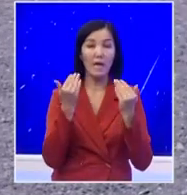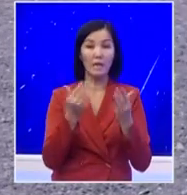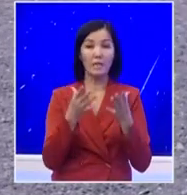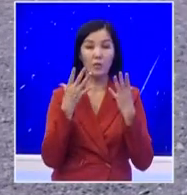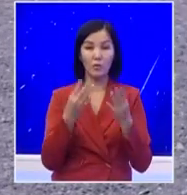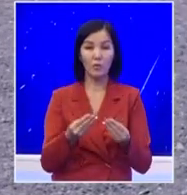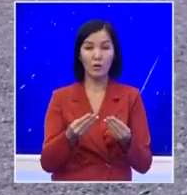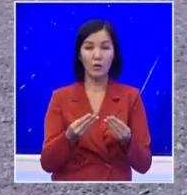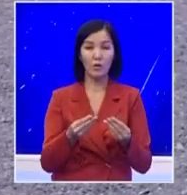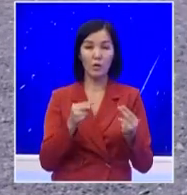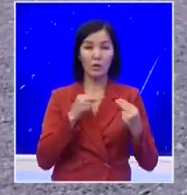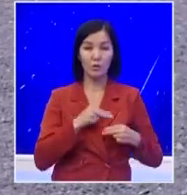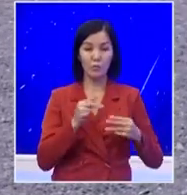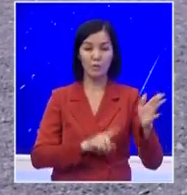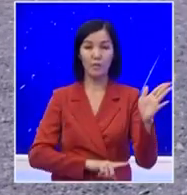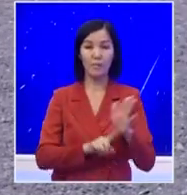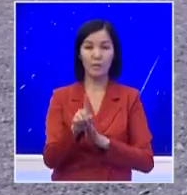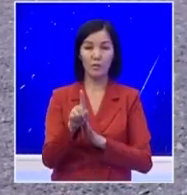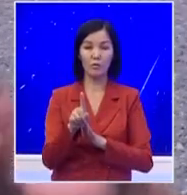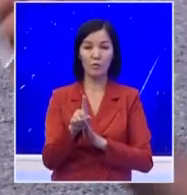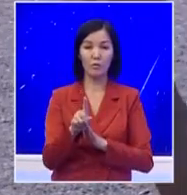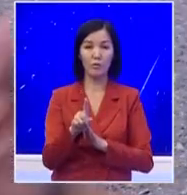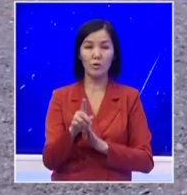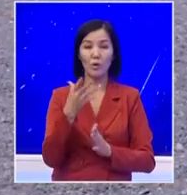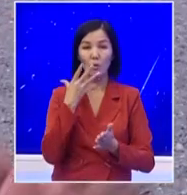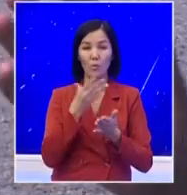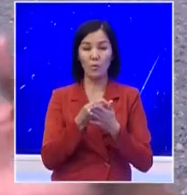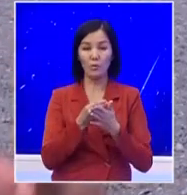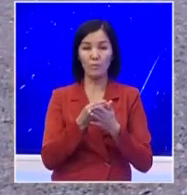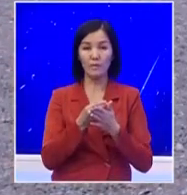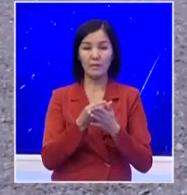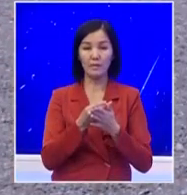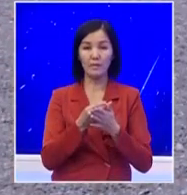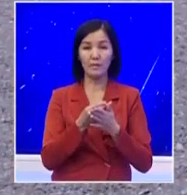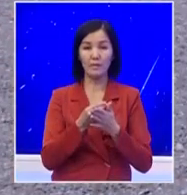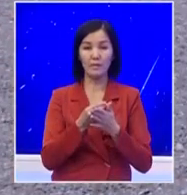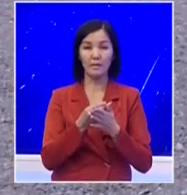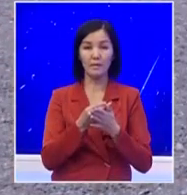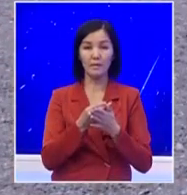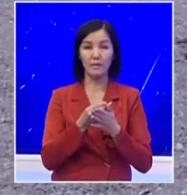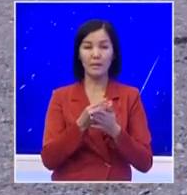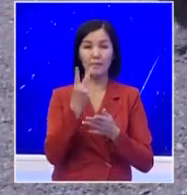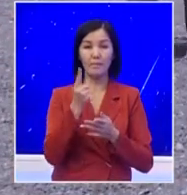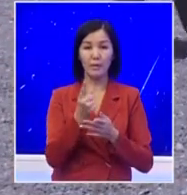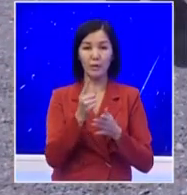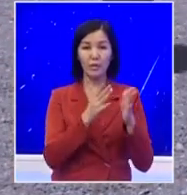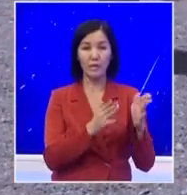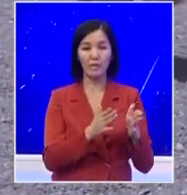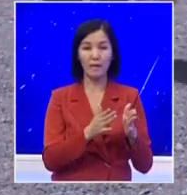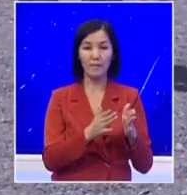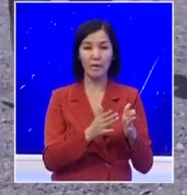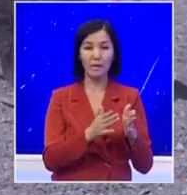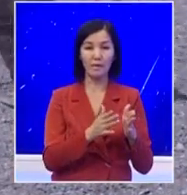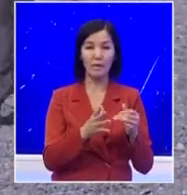біз жұмысты бастау үшін өзіміздің базамызды орналастырып жатырмыз. Үш этаптан тұрады. Бірінші этап ол жағалаудағы